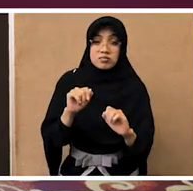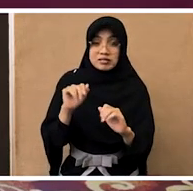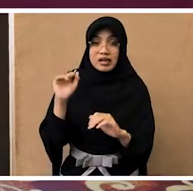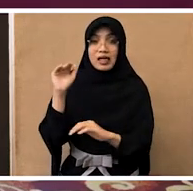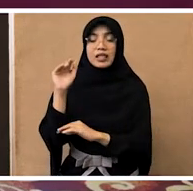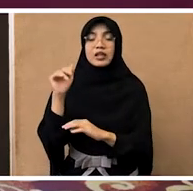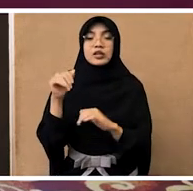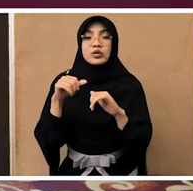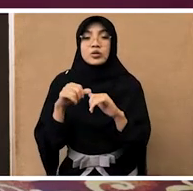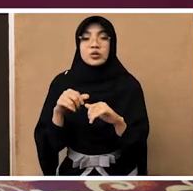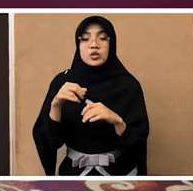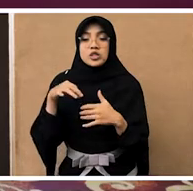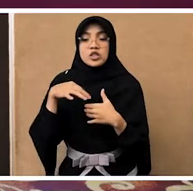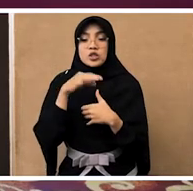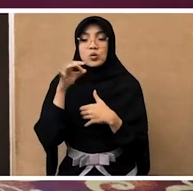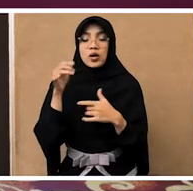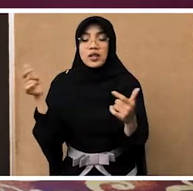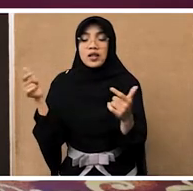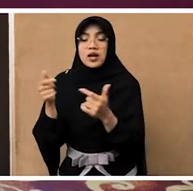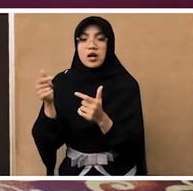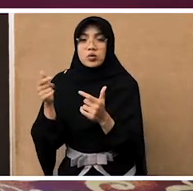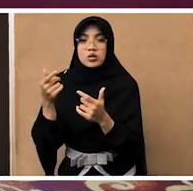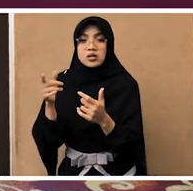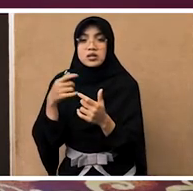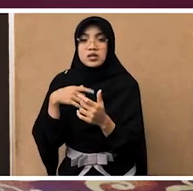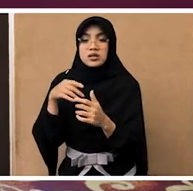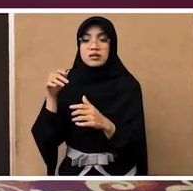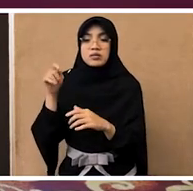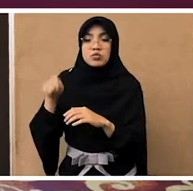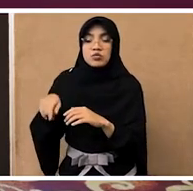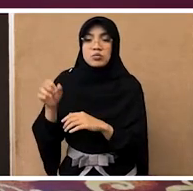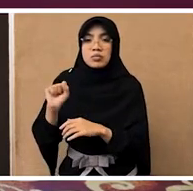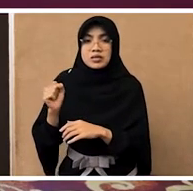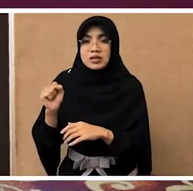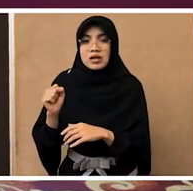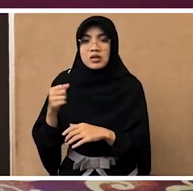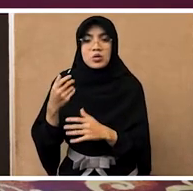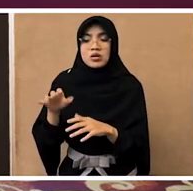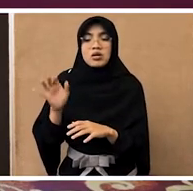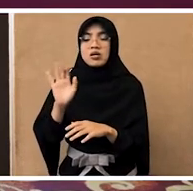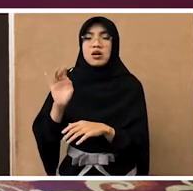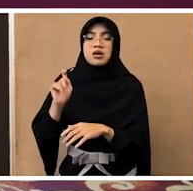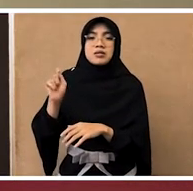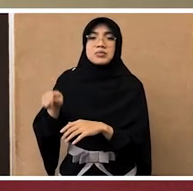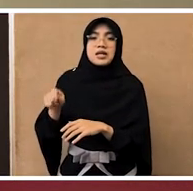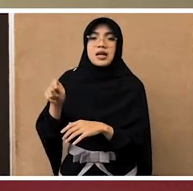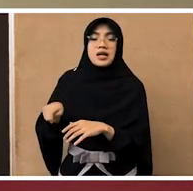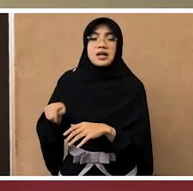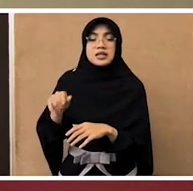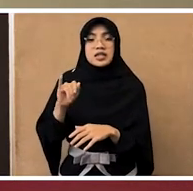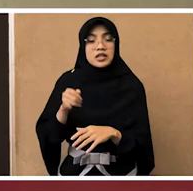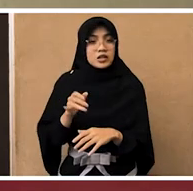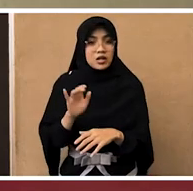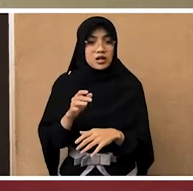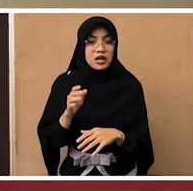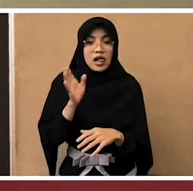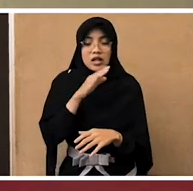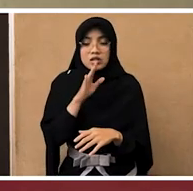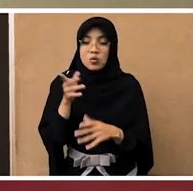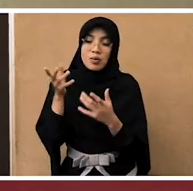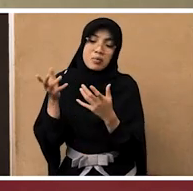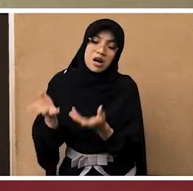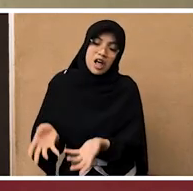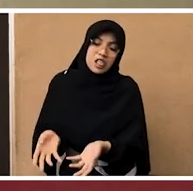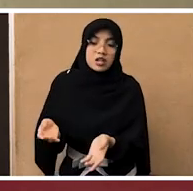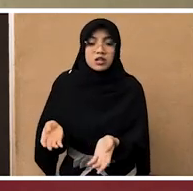Apa kejiwaannya terganggu dan dia tidak bisa dipidanai sudah tidak usah dipidana gitu loh jadi tidak ada embel-embel